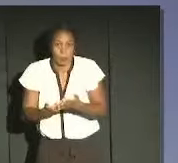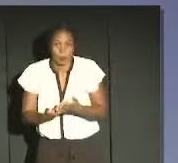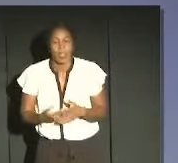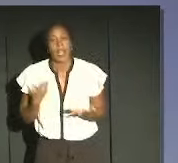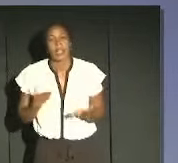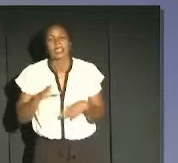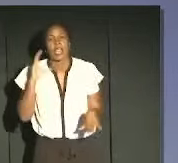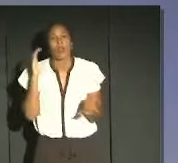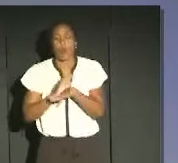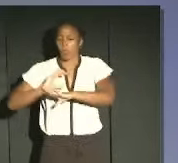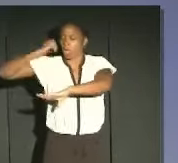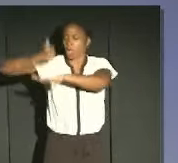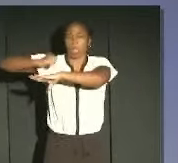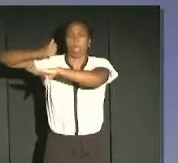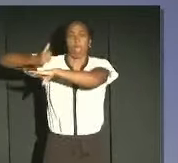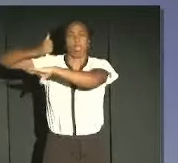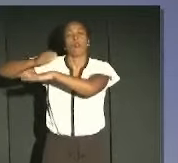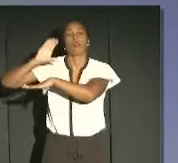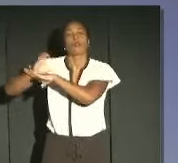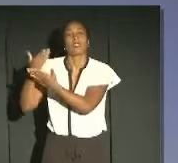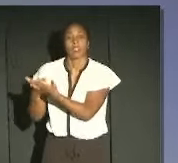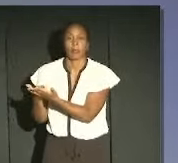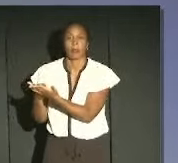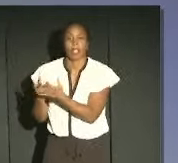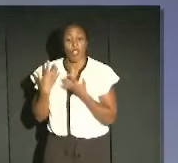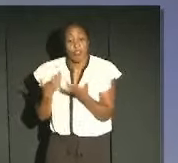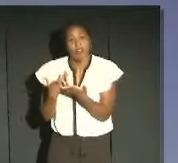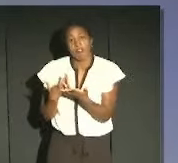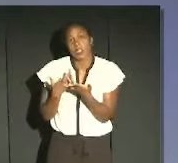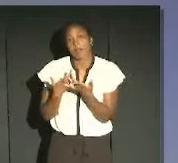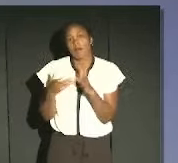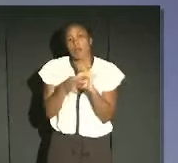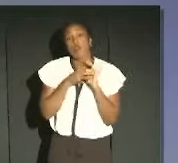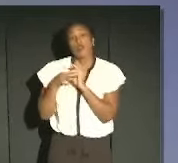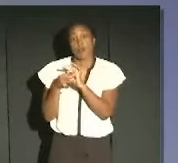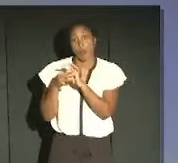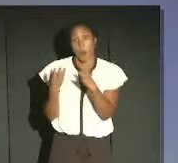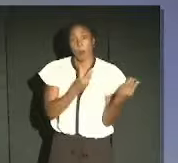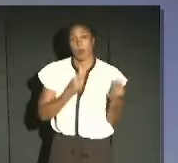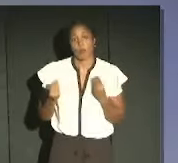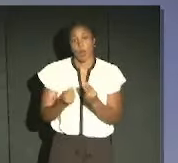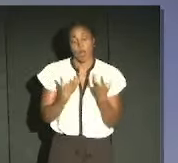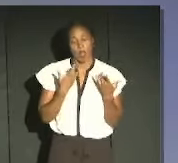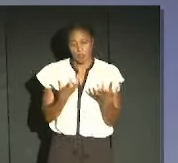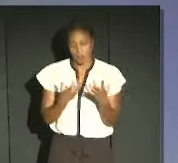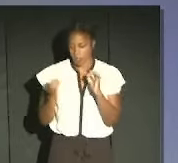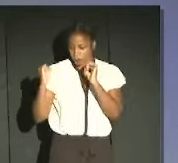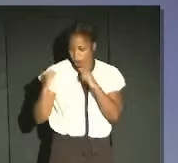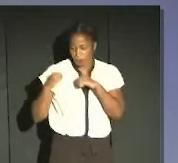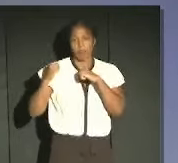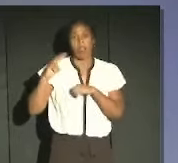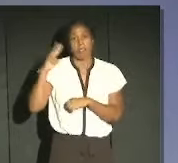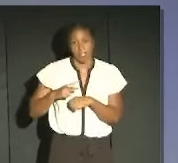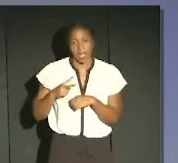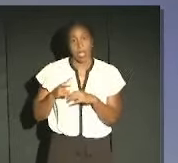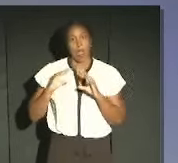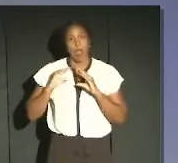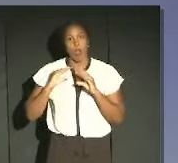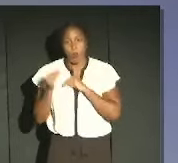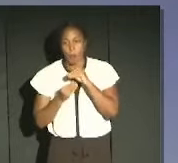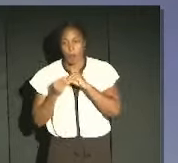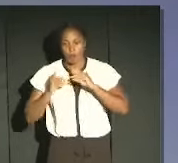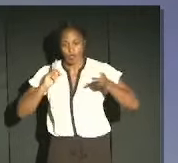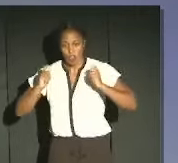dominant nous voulons avec l'Union Populaire c'est s'accorder finalement au tremblement du monde agir contre ces